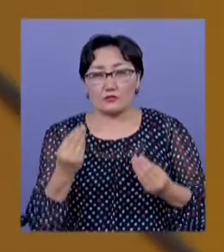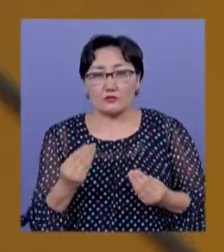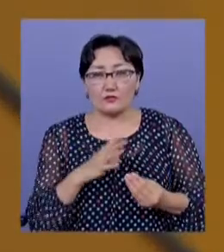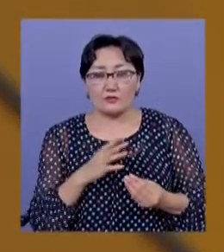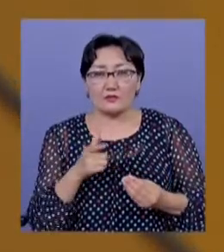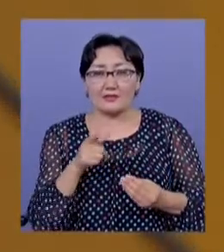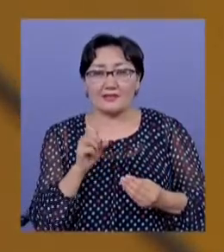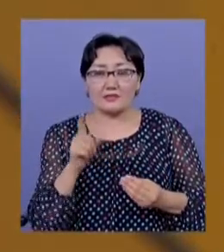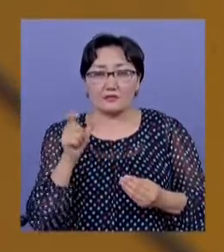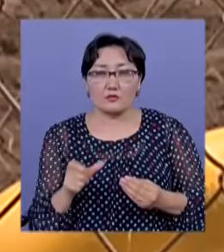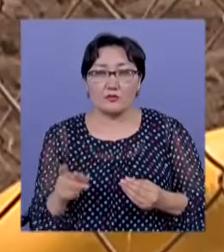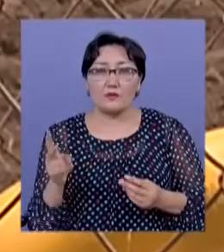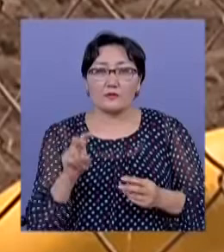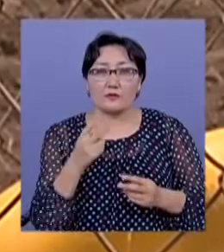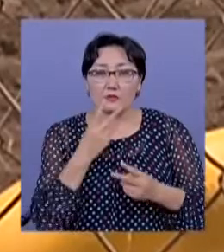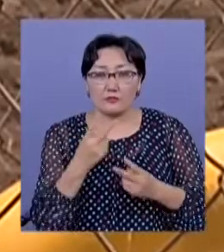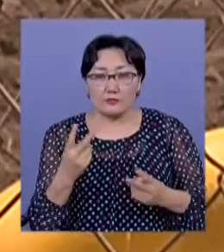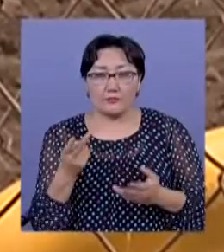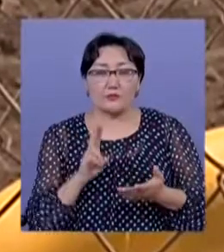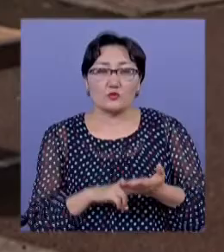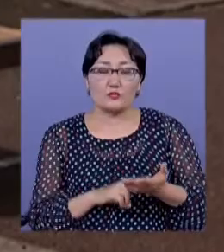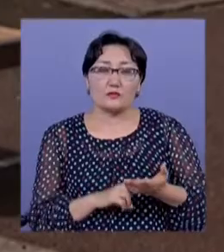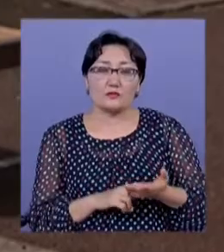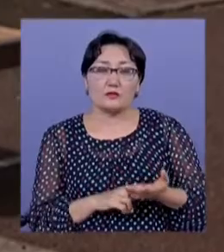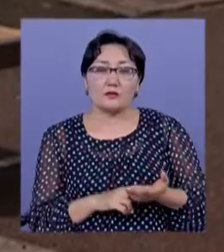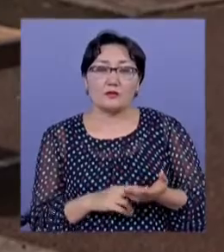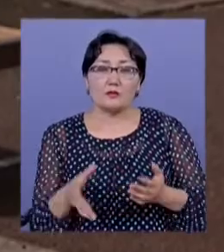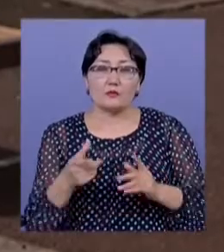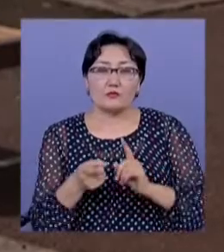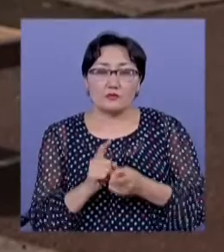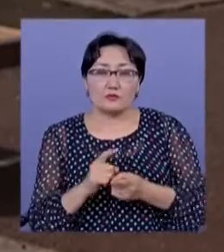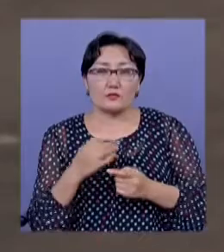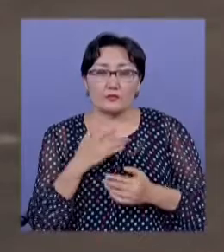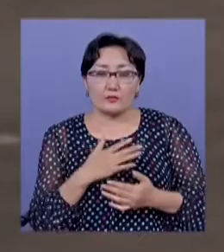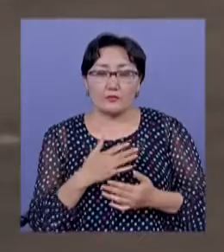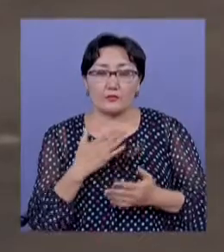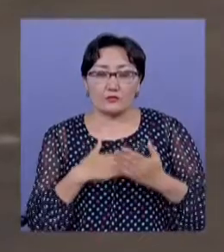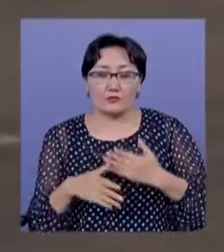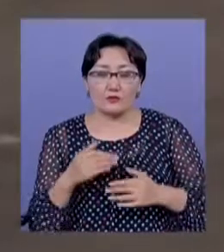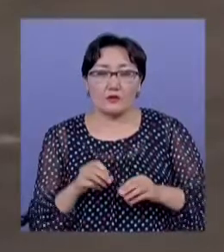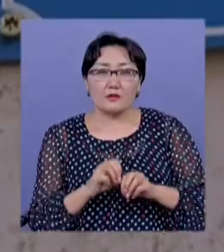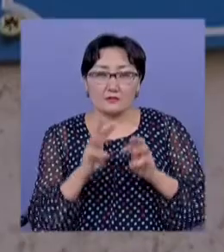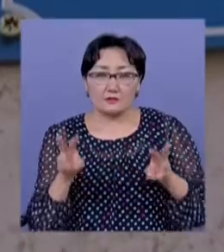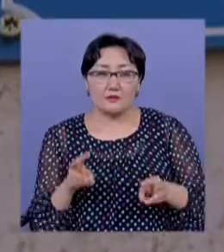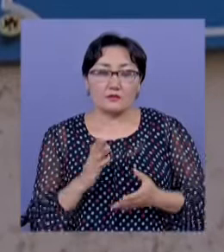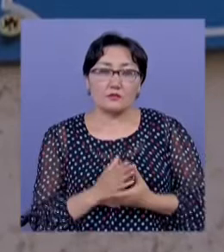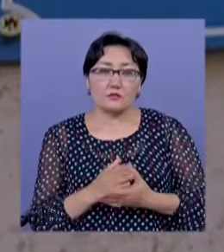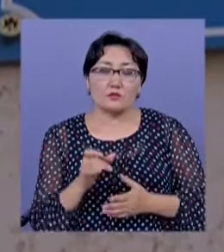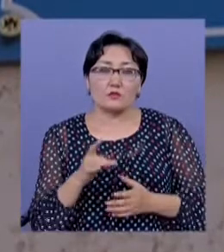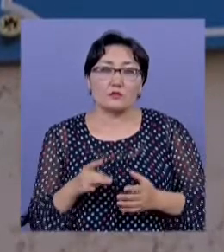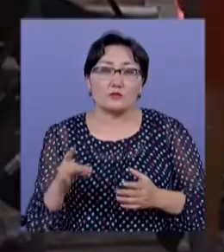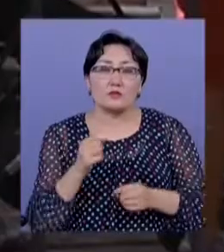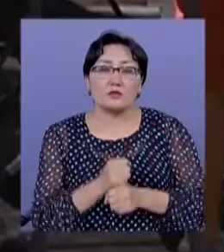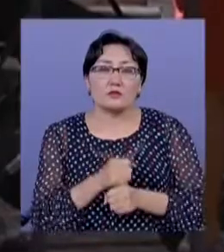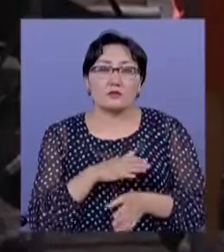Газовиктер келіп, көріп, қосып берді. Өте өзгерістер көп, қуанып жатырмыз. Цивилизация келді. Ықшам ауданда